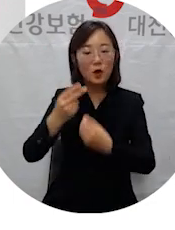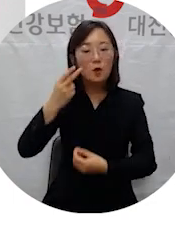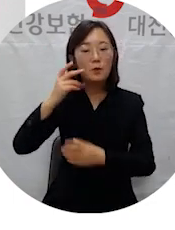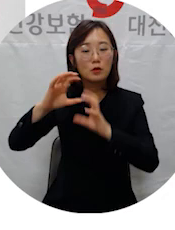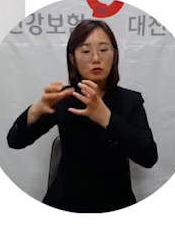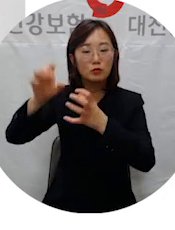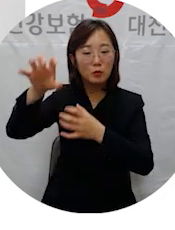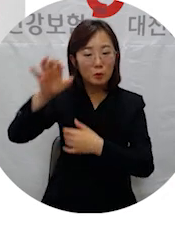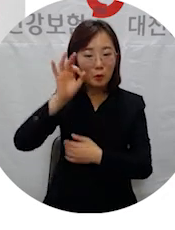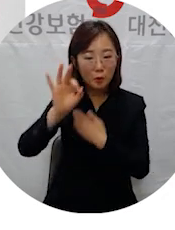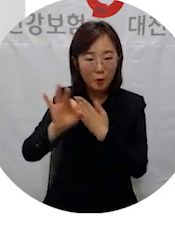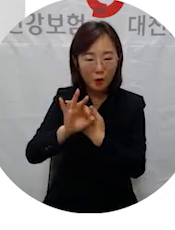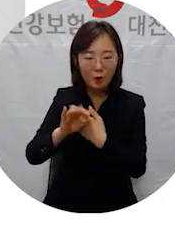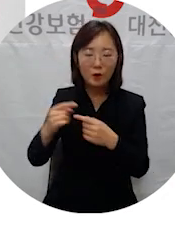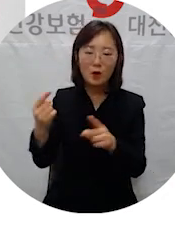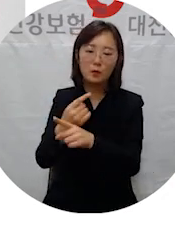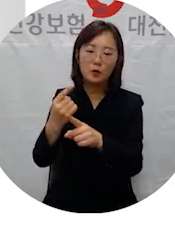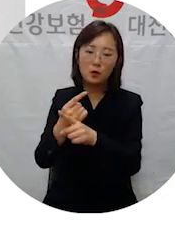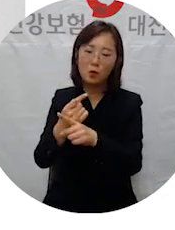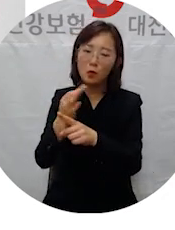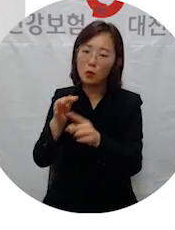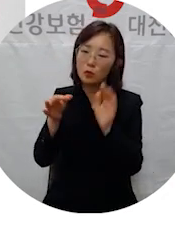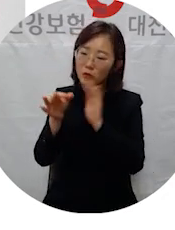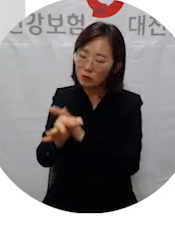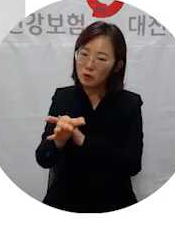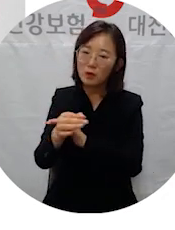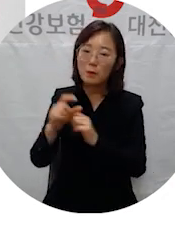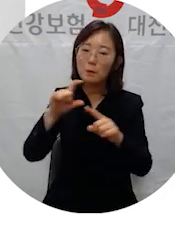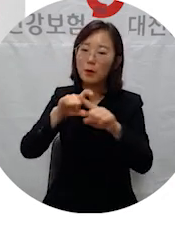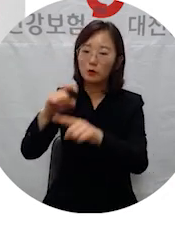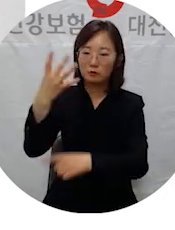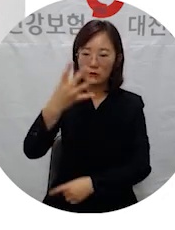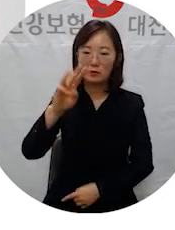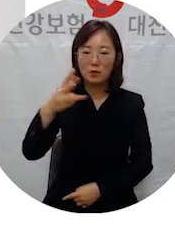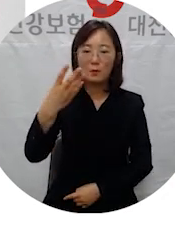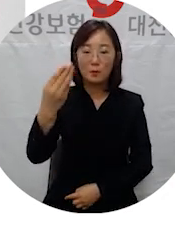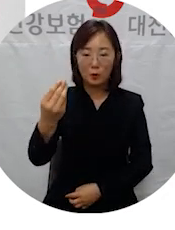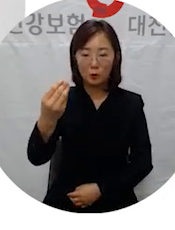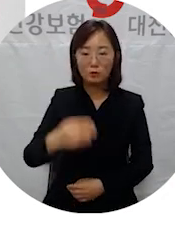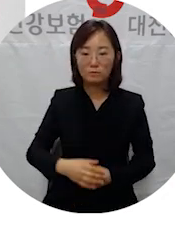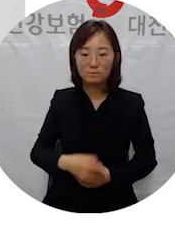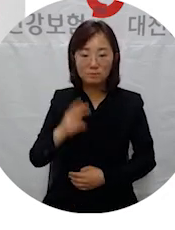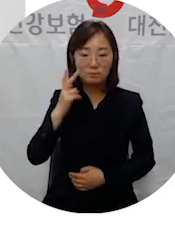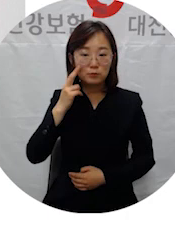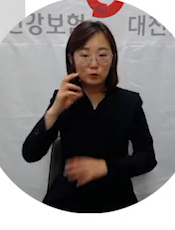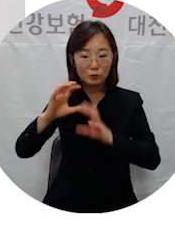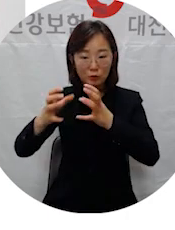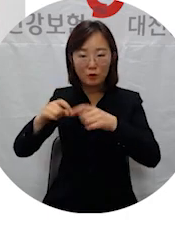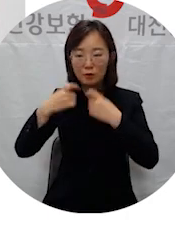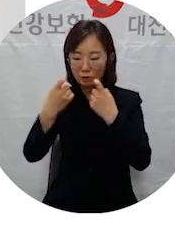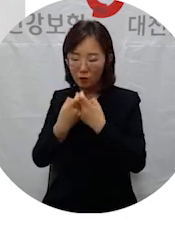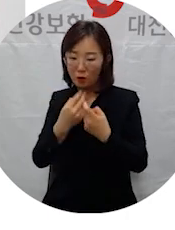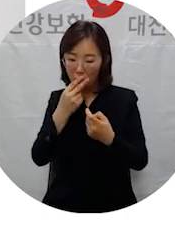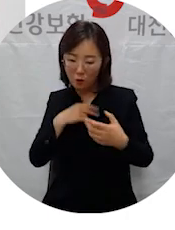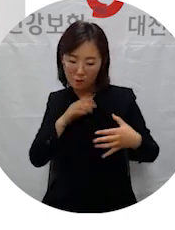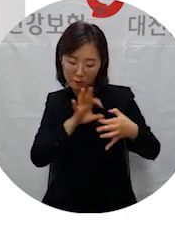치료를 받을 수 있습니다. 미국의 경우 코로나19 치료비는 평균 4,300만 원